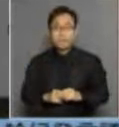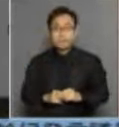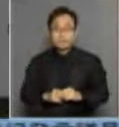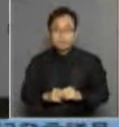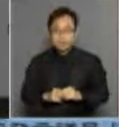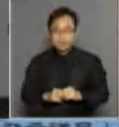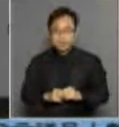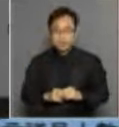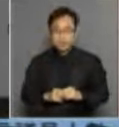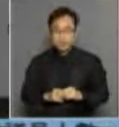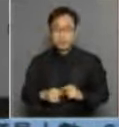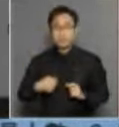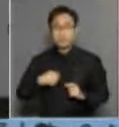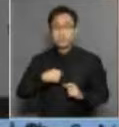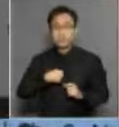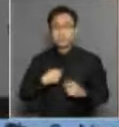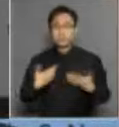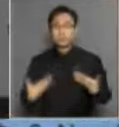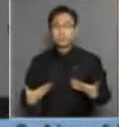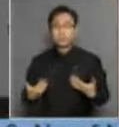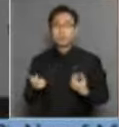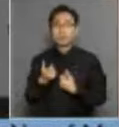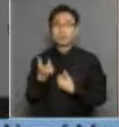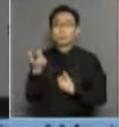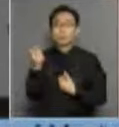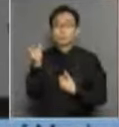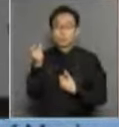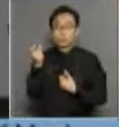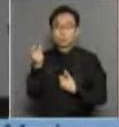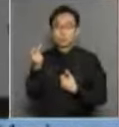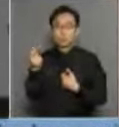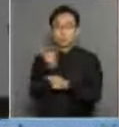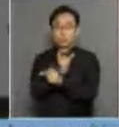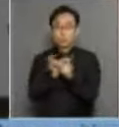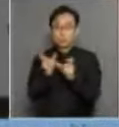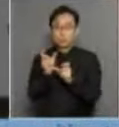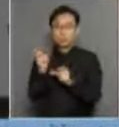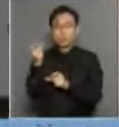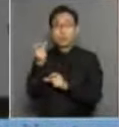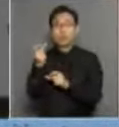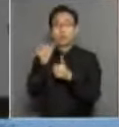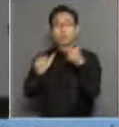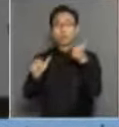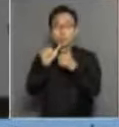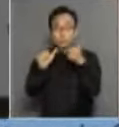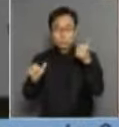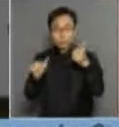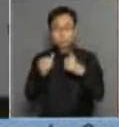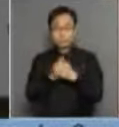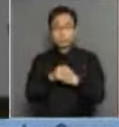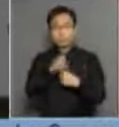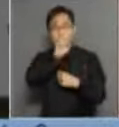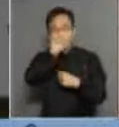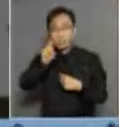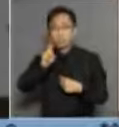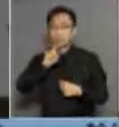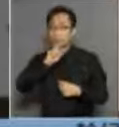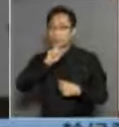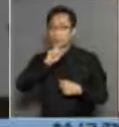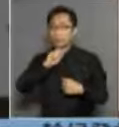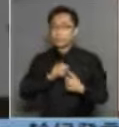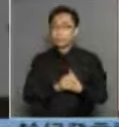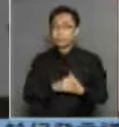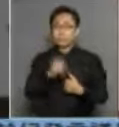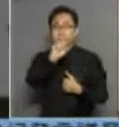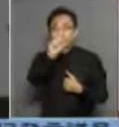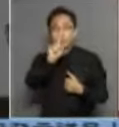我在这个财委会呢就问过一条问题，就是关于某位